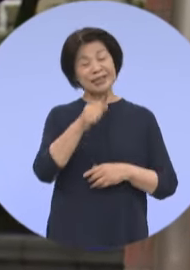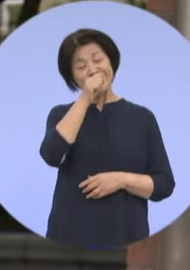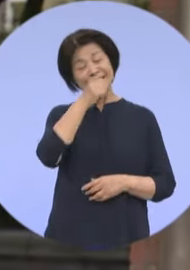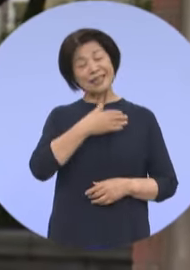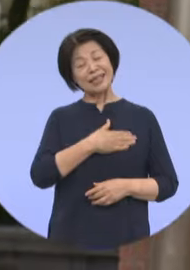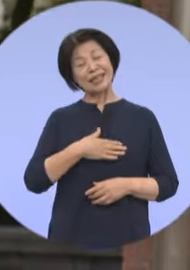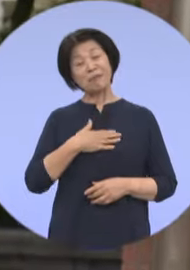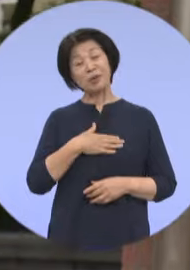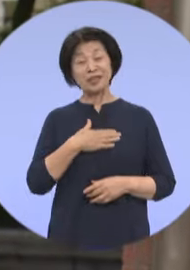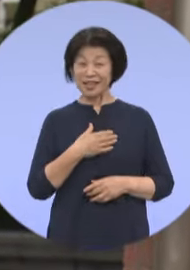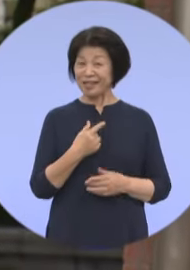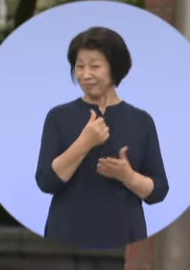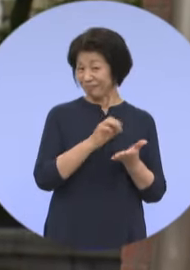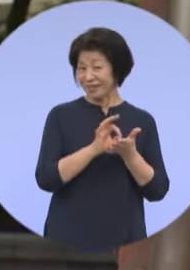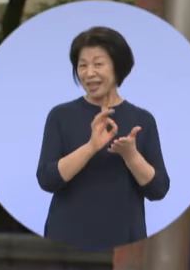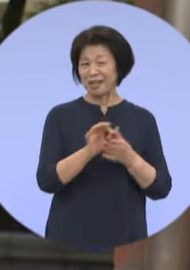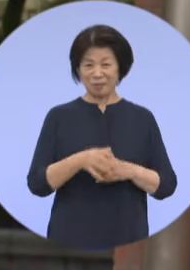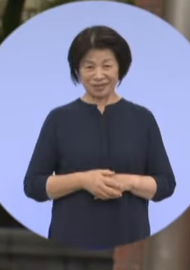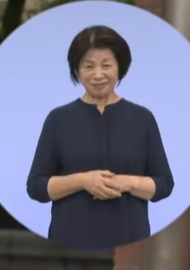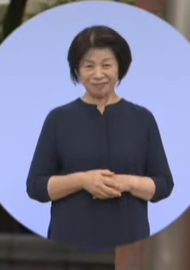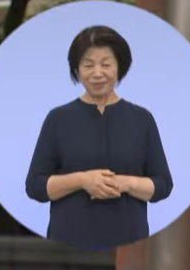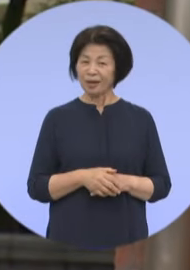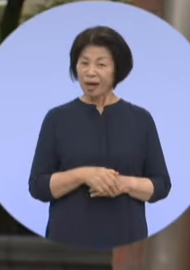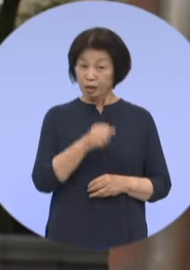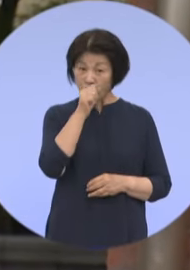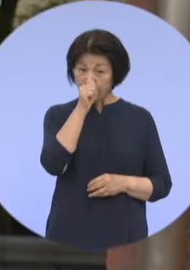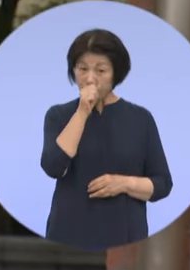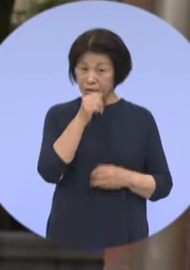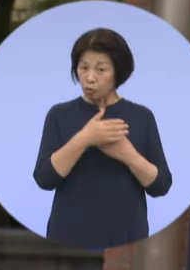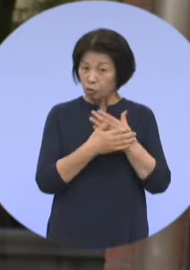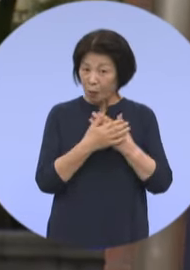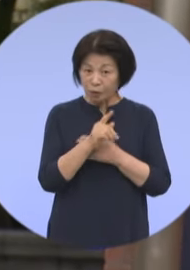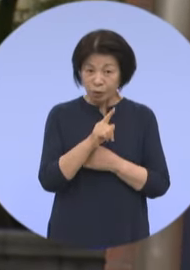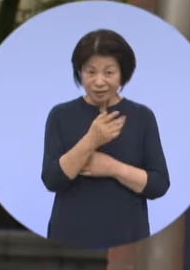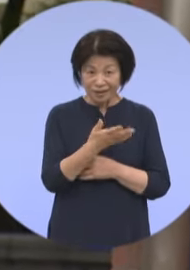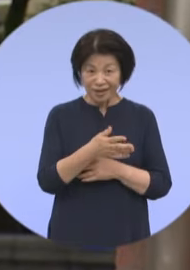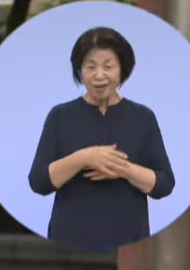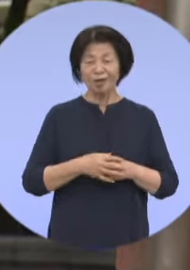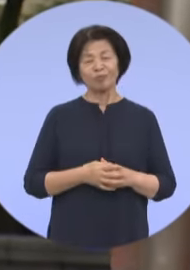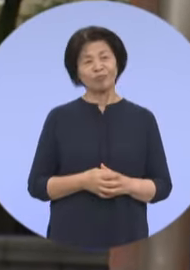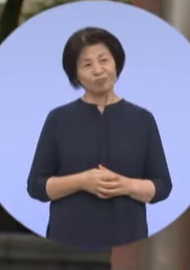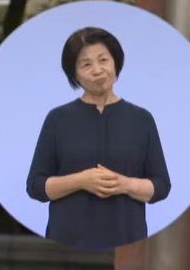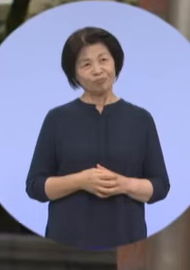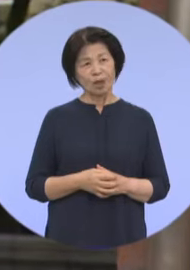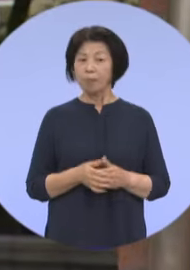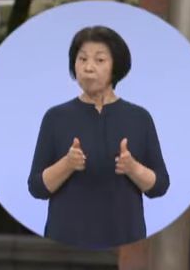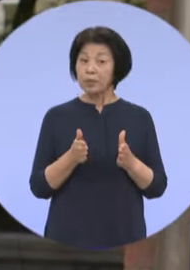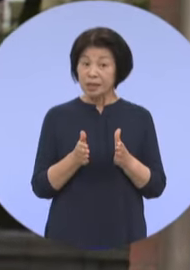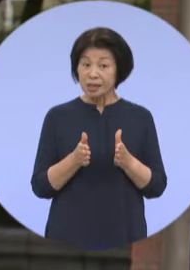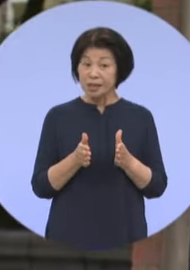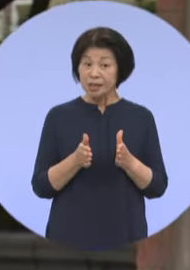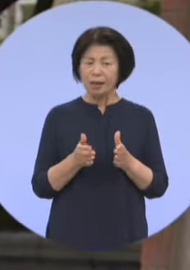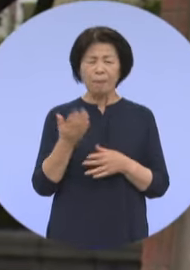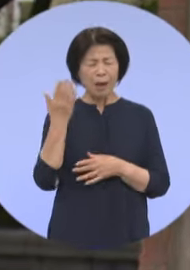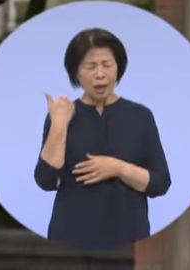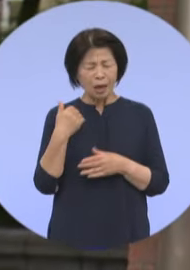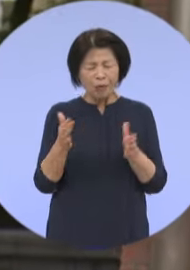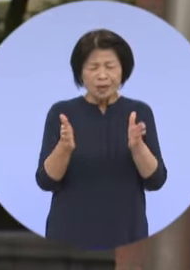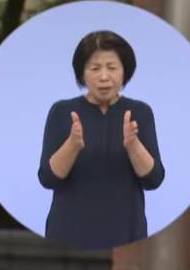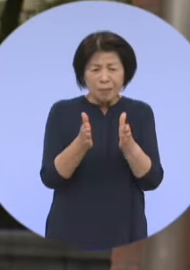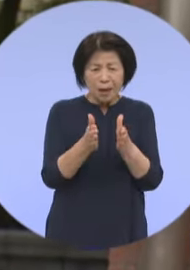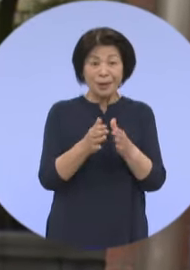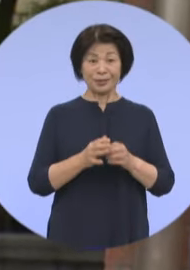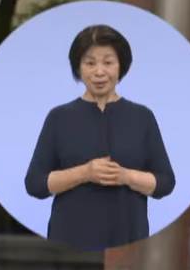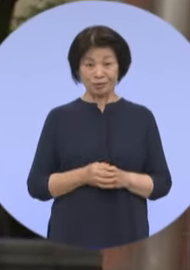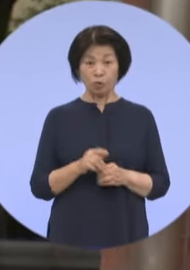ています。 利用してよかったなと思う点はどういうところでしょう？ 道が畑の時は狭かったんです